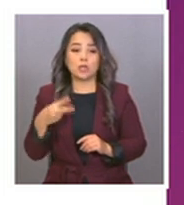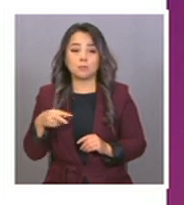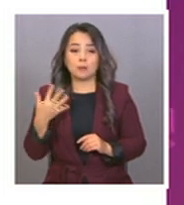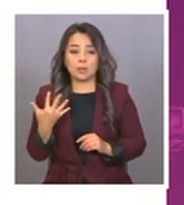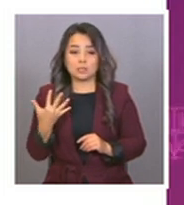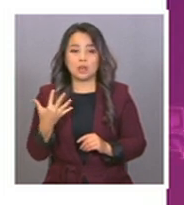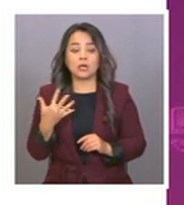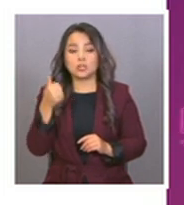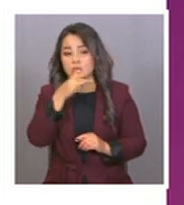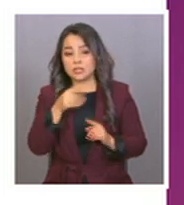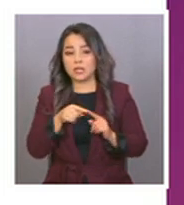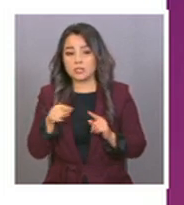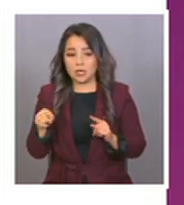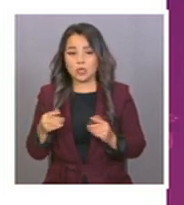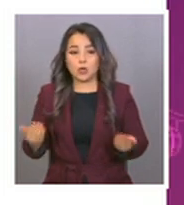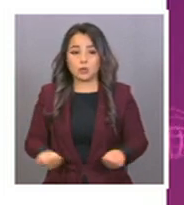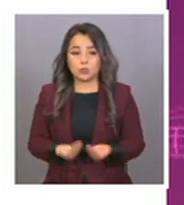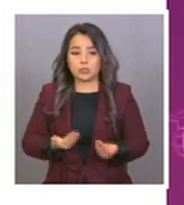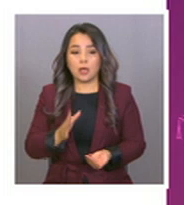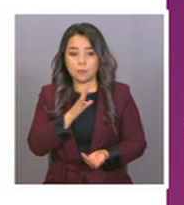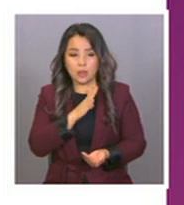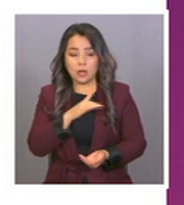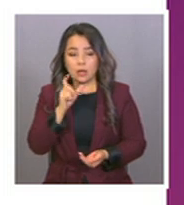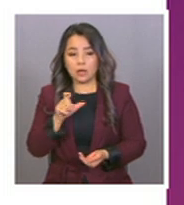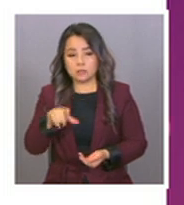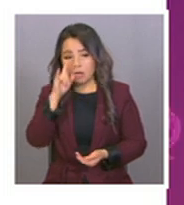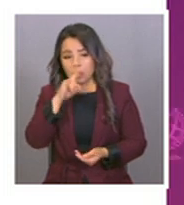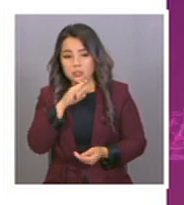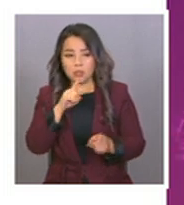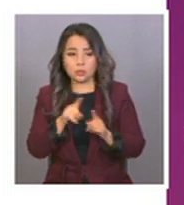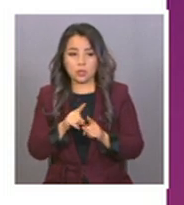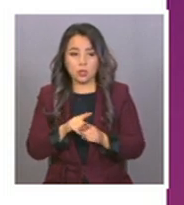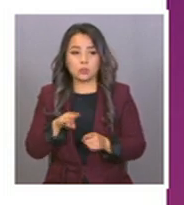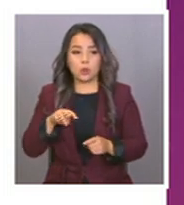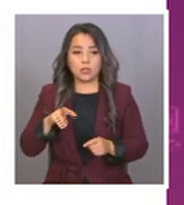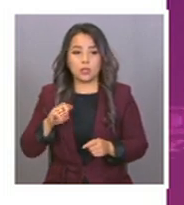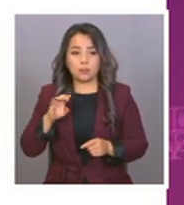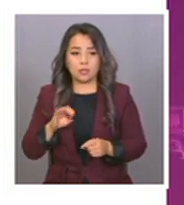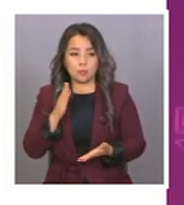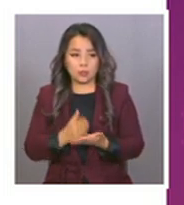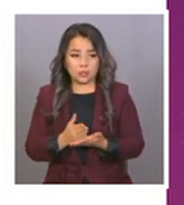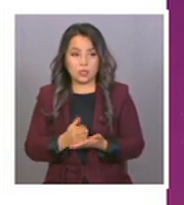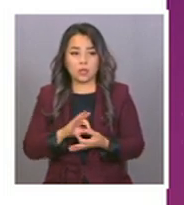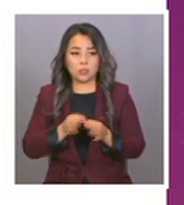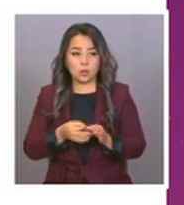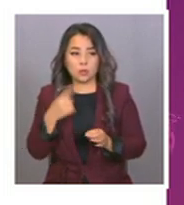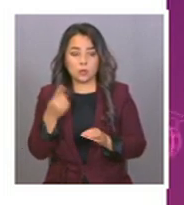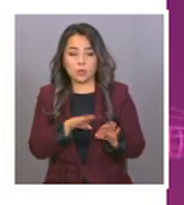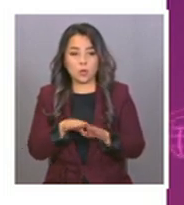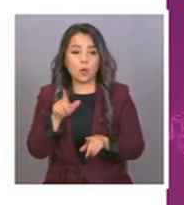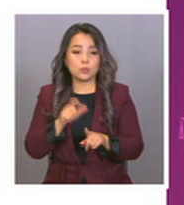1225 жылдар шамасында ғұмыр кешкен қазақ халқының төбе биі болған. Түгел сөздің түбі бір, түб